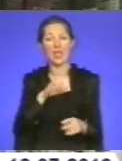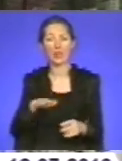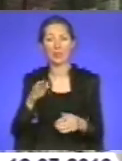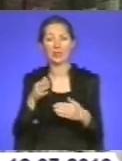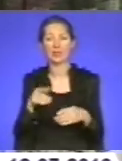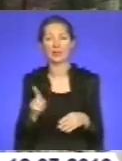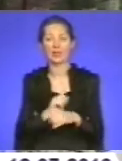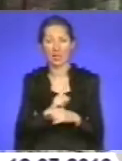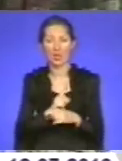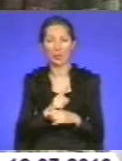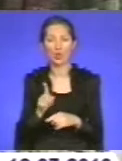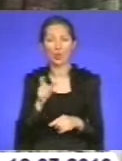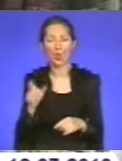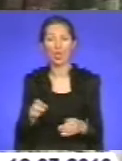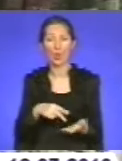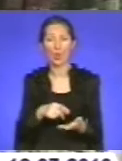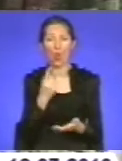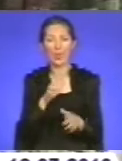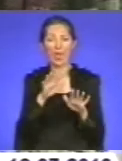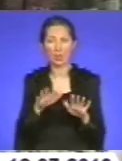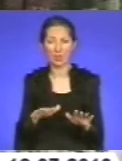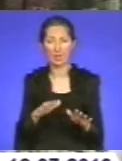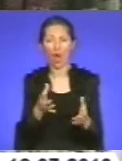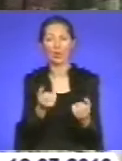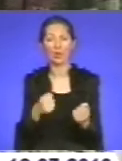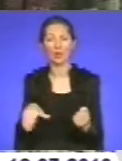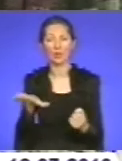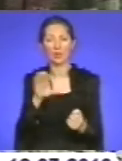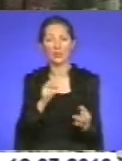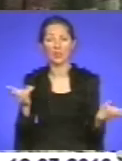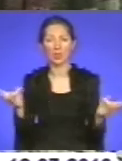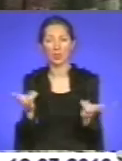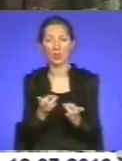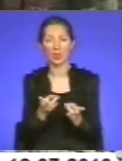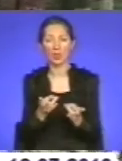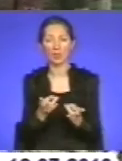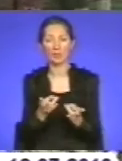стандарти, те, щоб людина приходила в одне місце і одержувала всі необхідні